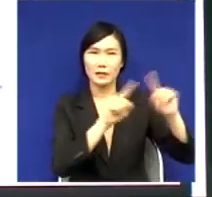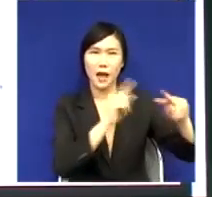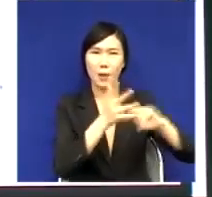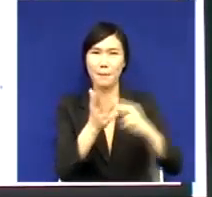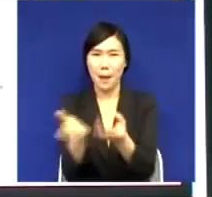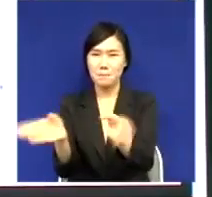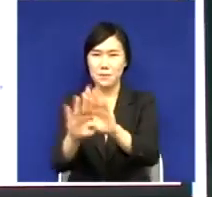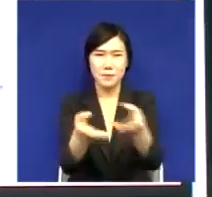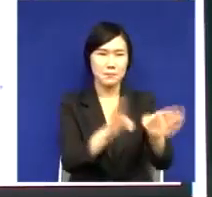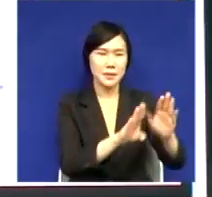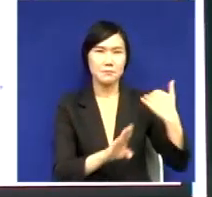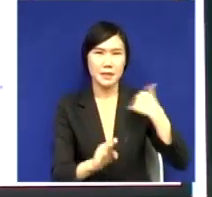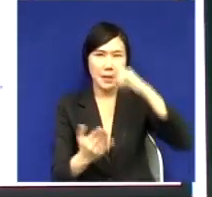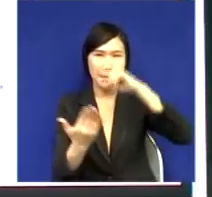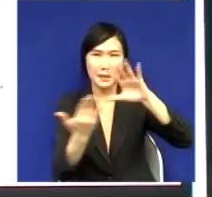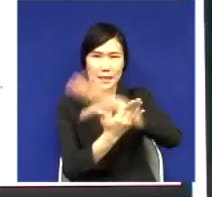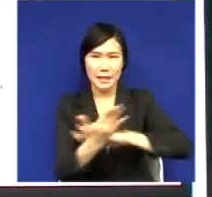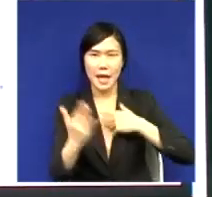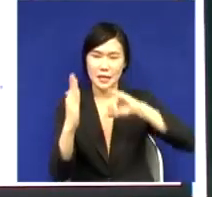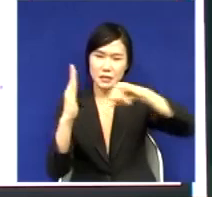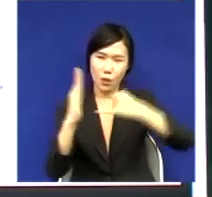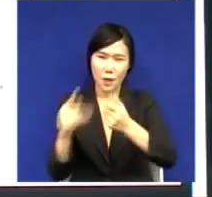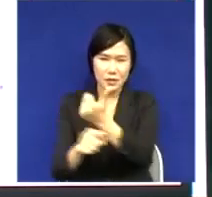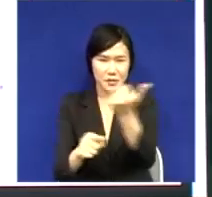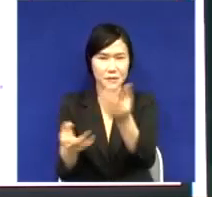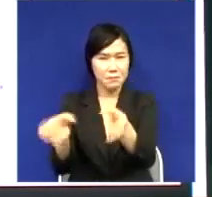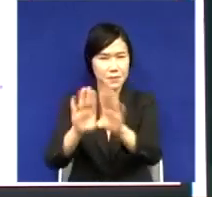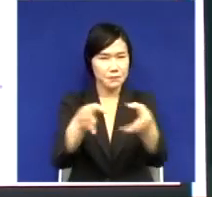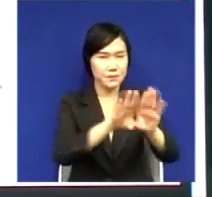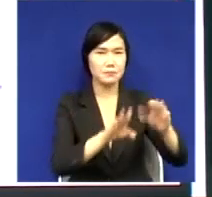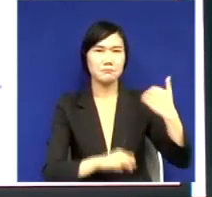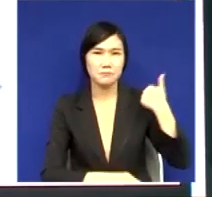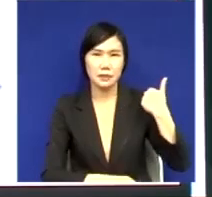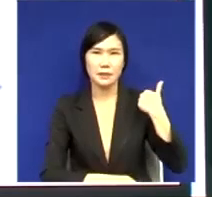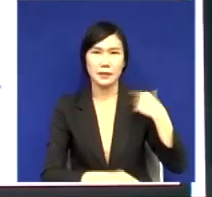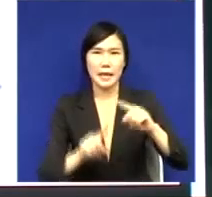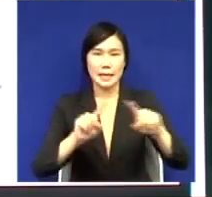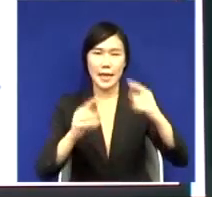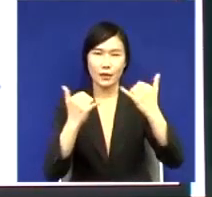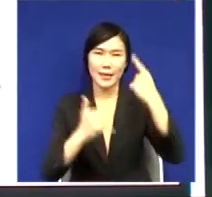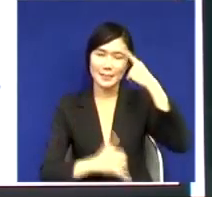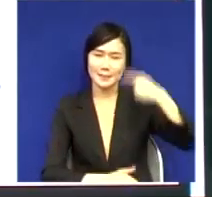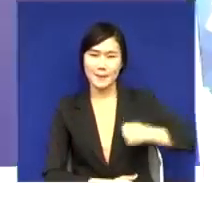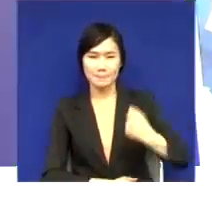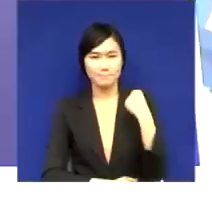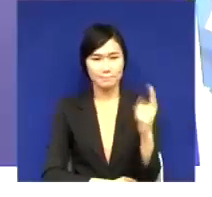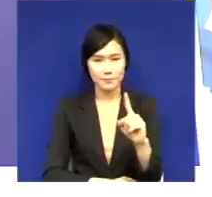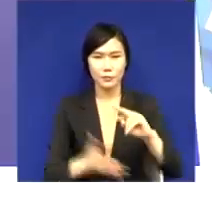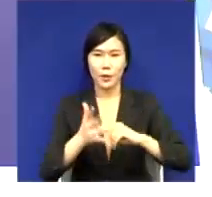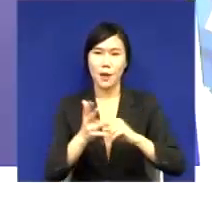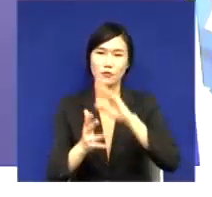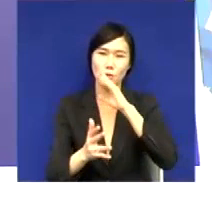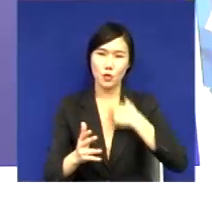ายอำเภอหลายเมืองก็มีความจำเป็นต้องเริ่มล็อกดาวน์นะคะแต่มั่นใจได้ว่าเราล็อกเฉพาะพื้น